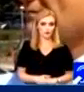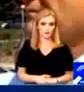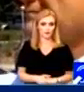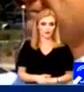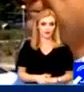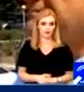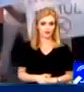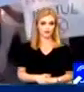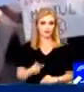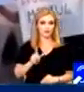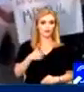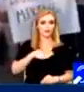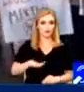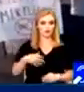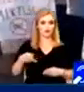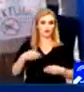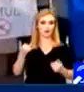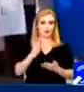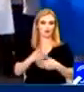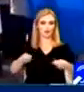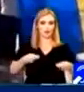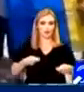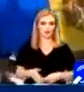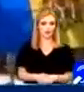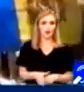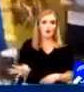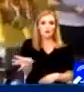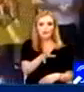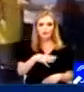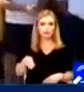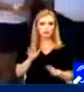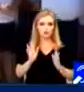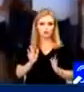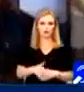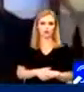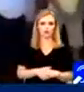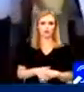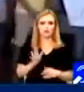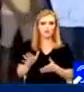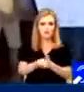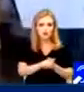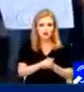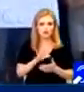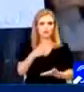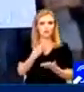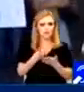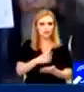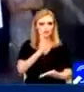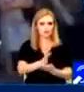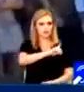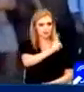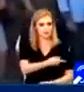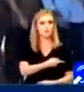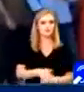clică oligarhică. Doar împreună! Împreună, toți, uniți, consolidați, noi trebuie să le arătăm că suntem o forță,